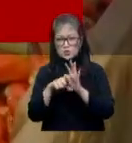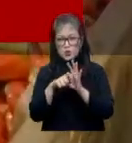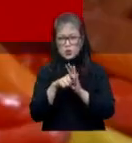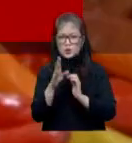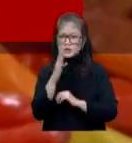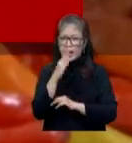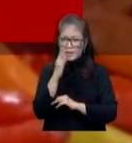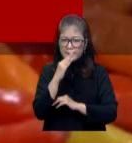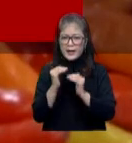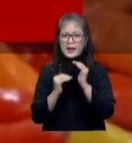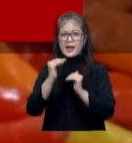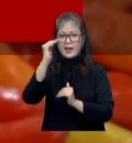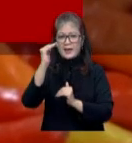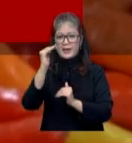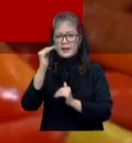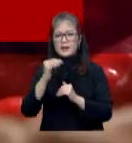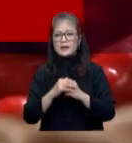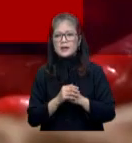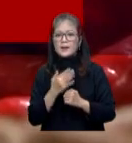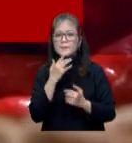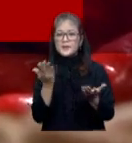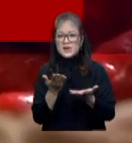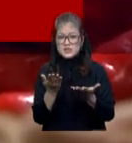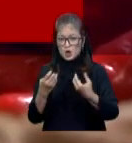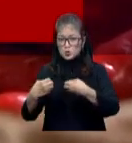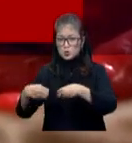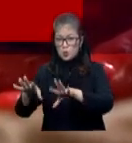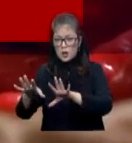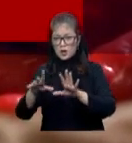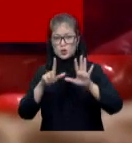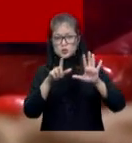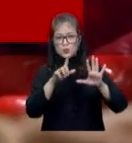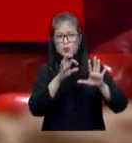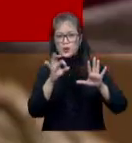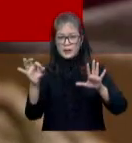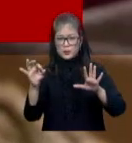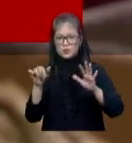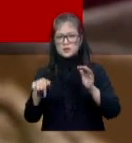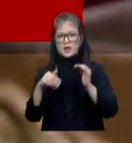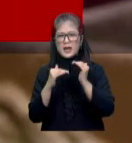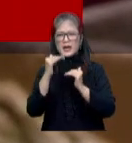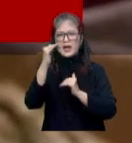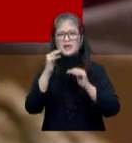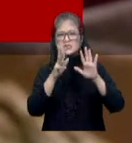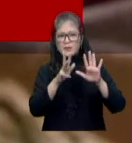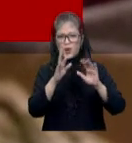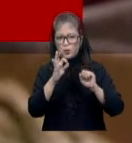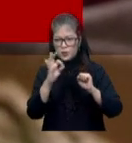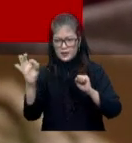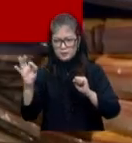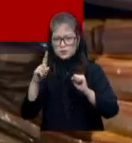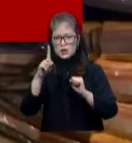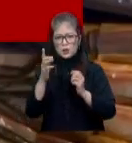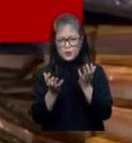mengalami kenaikan yang cukup signifikan, yang tadinya dibanderol dengan harga Rp70.000, naik menjadi Rp90.000 per kilogramnya.